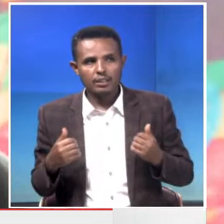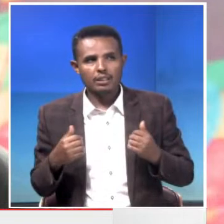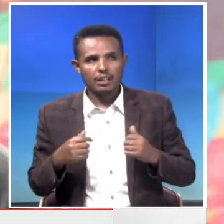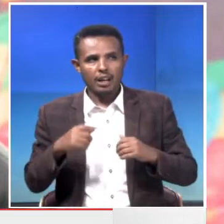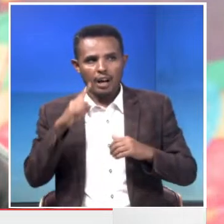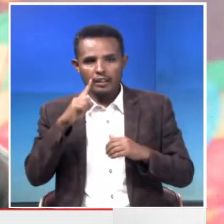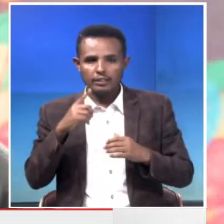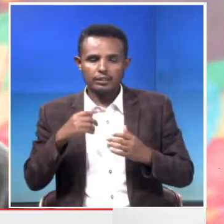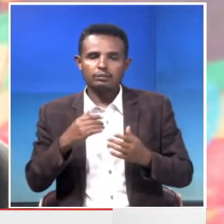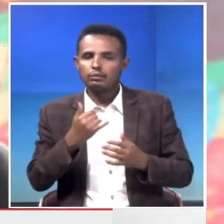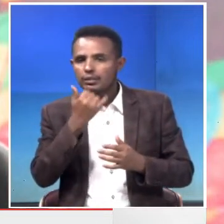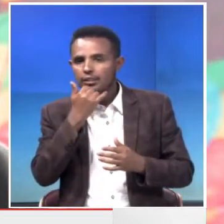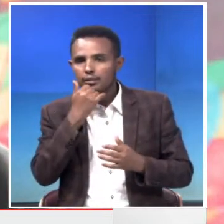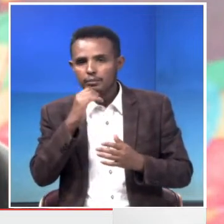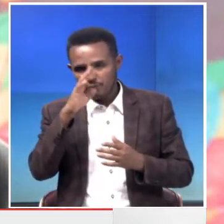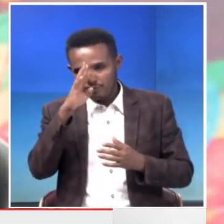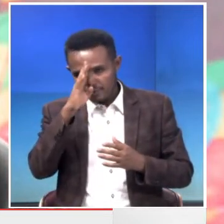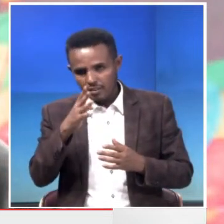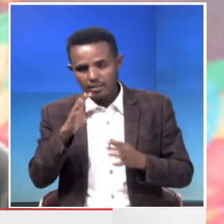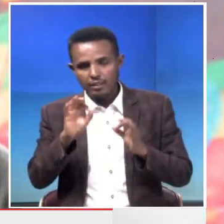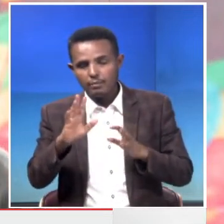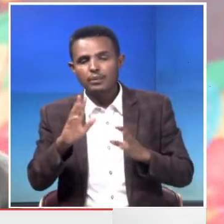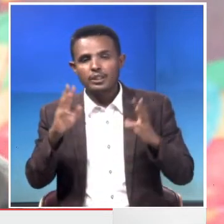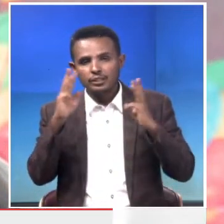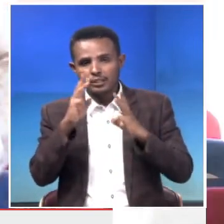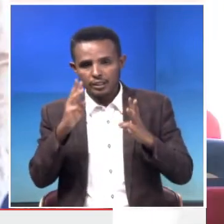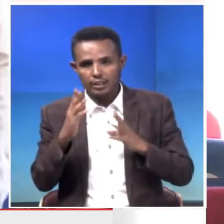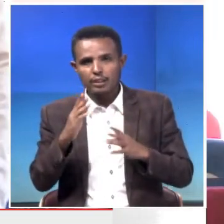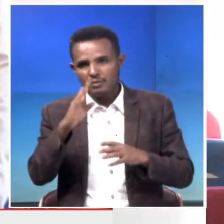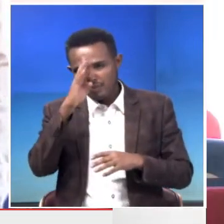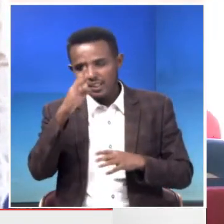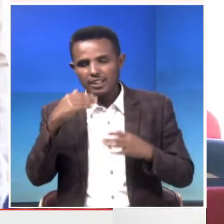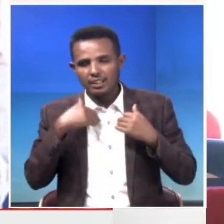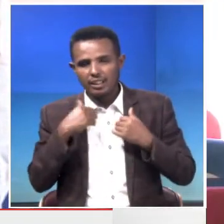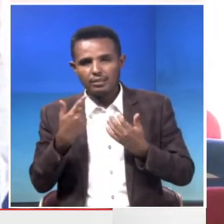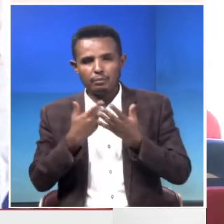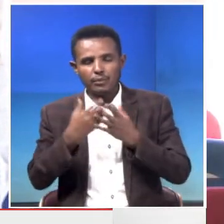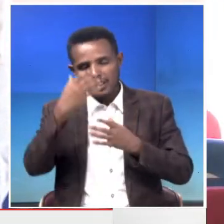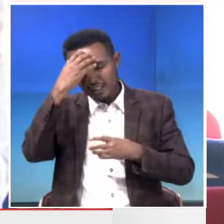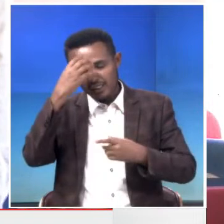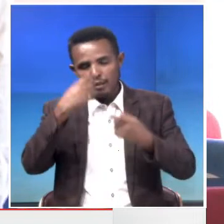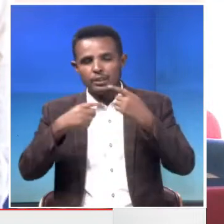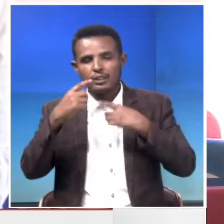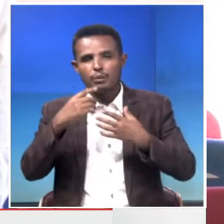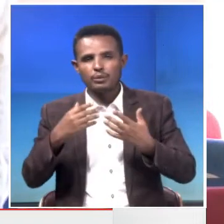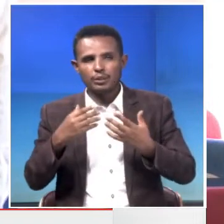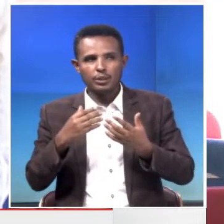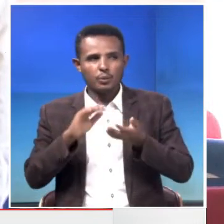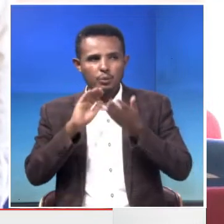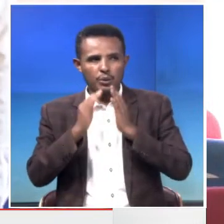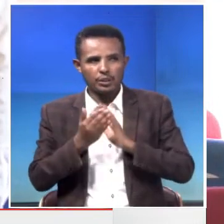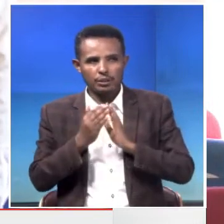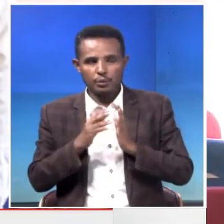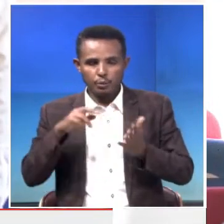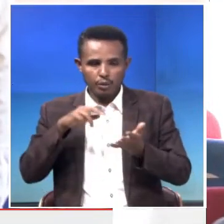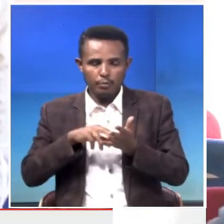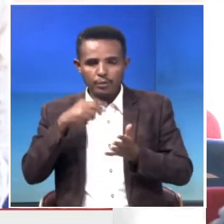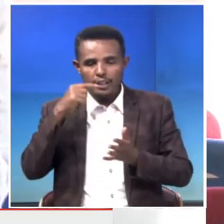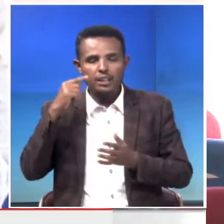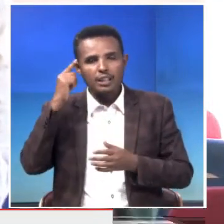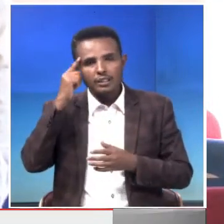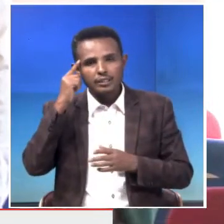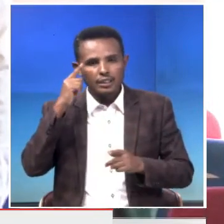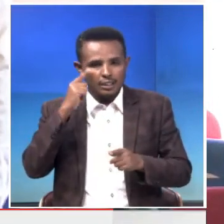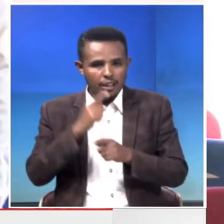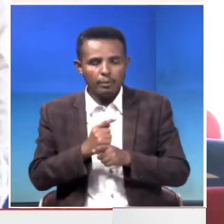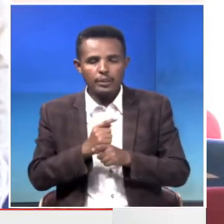ዘነፍ የሚል የለም። ችግር የሚፈጠር ካለ የዛኔ ተነጥሎ ይታወቃል። መንግስት የመጣውን ኩኔቶችን ቆም ብለን አስበን ተቃሚ ነው